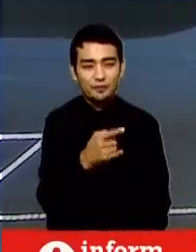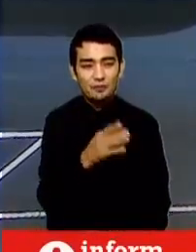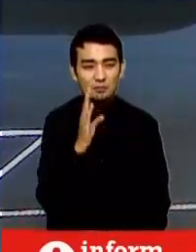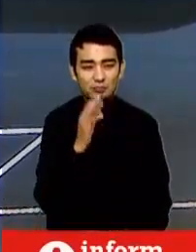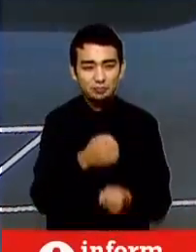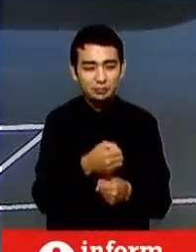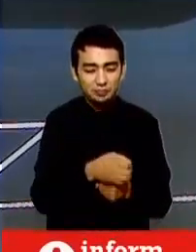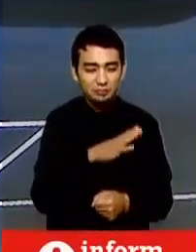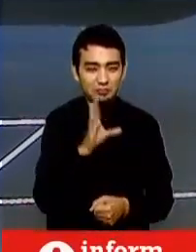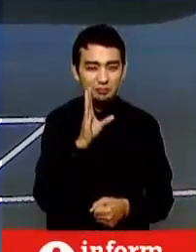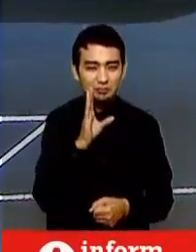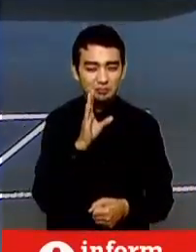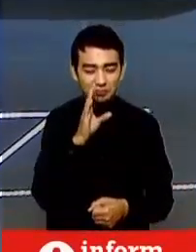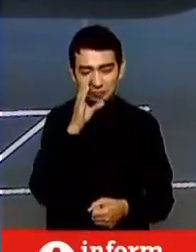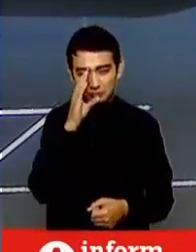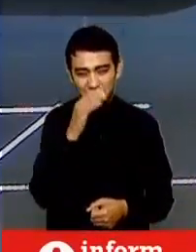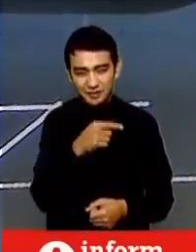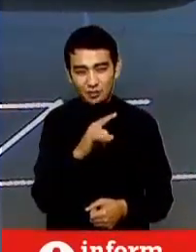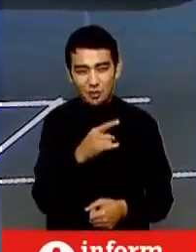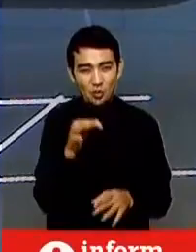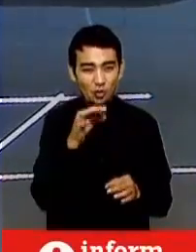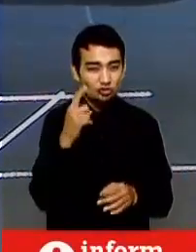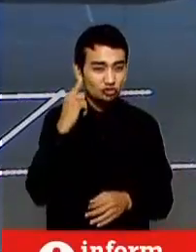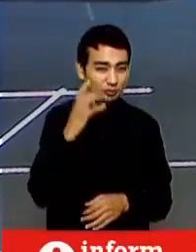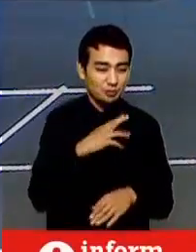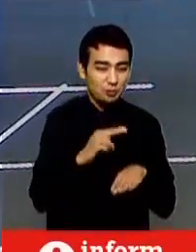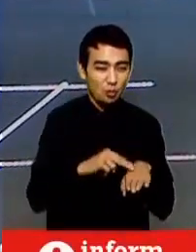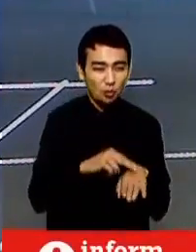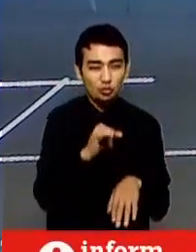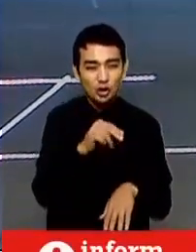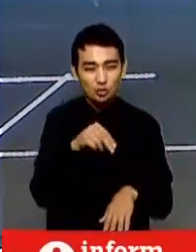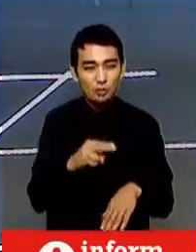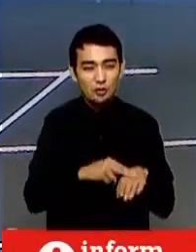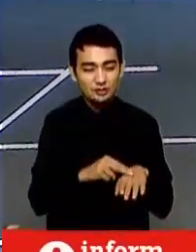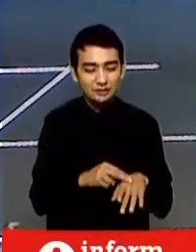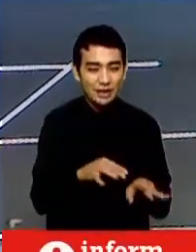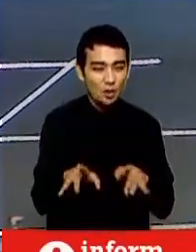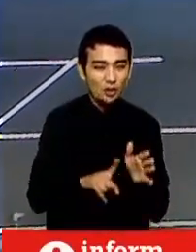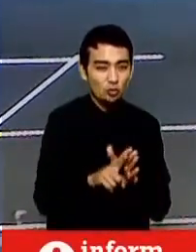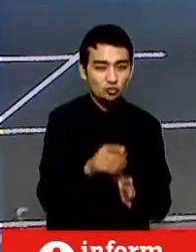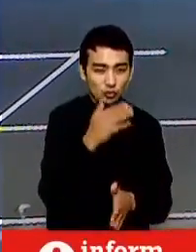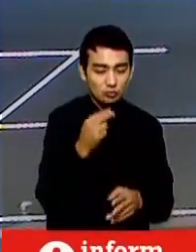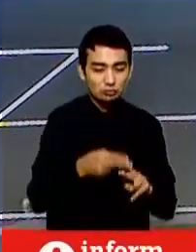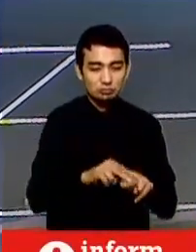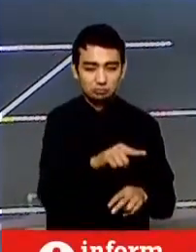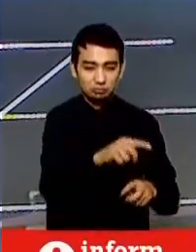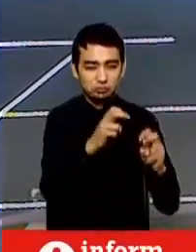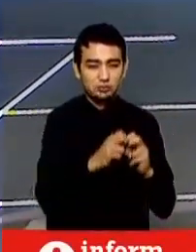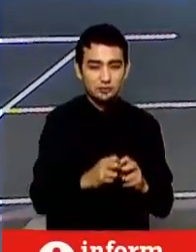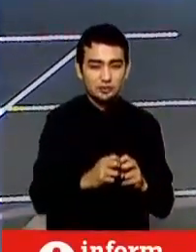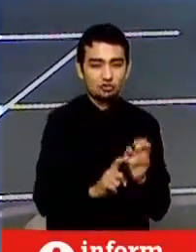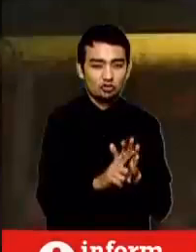соққыға жығылған баланың оқиғасын естісе де шара қолданбаған учаскелік полицейге де қатысты қазір тексеріс